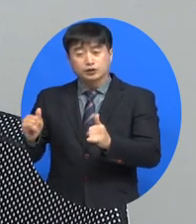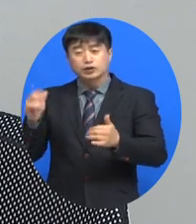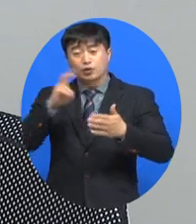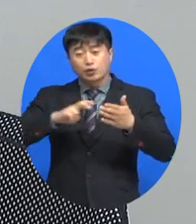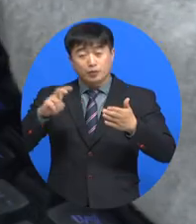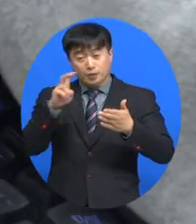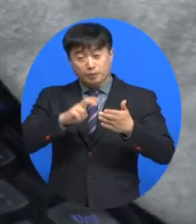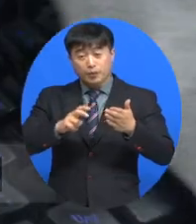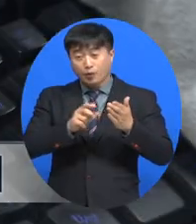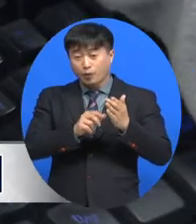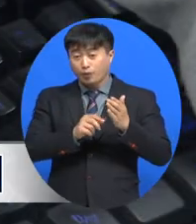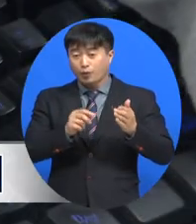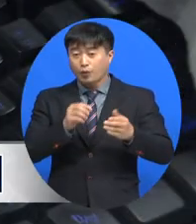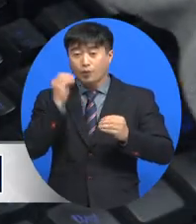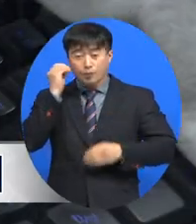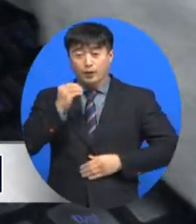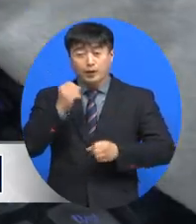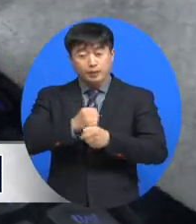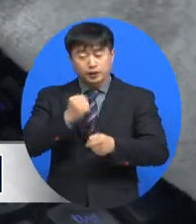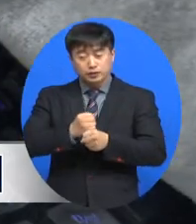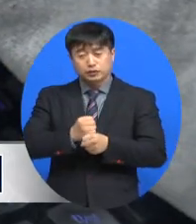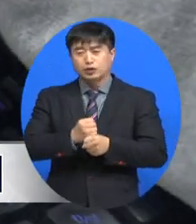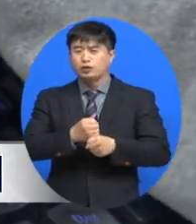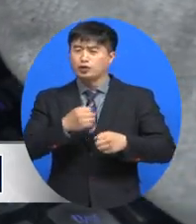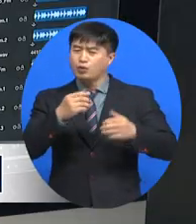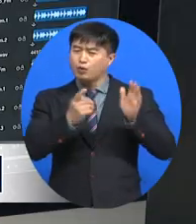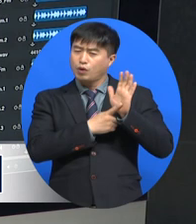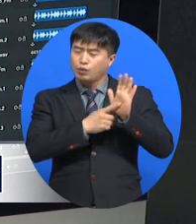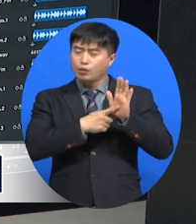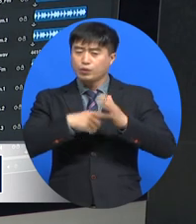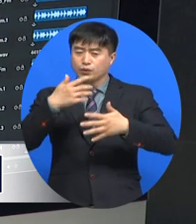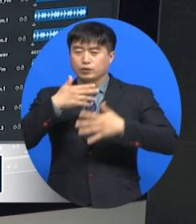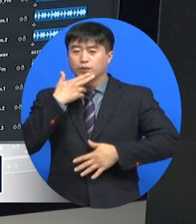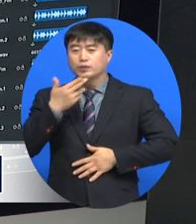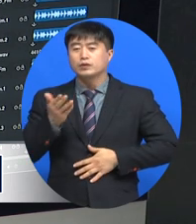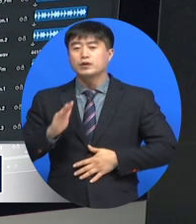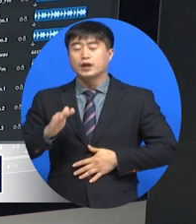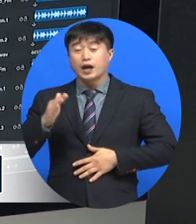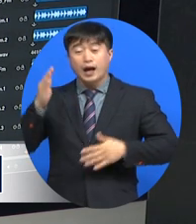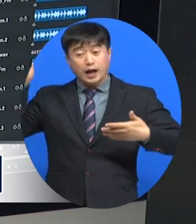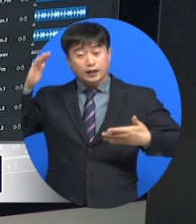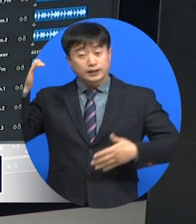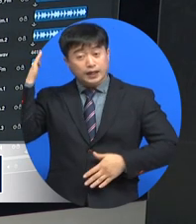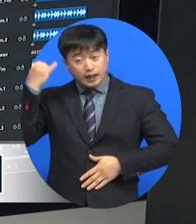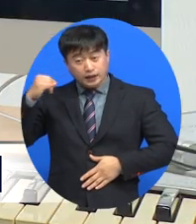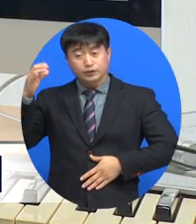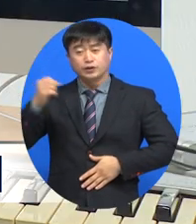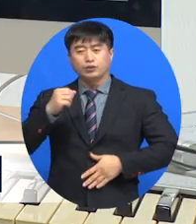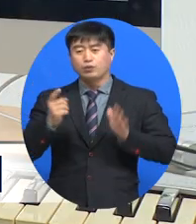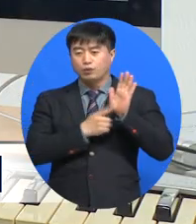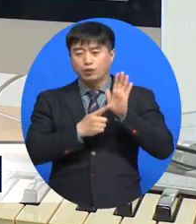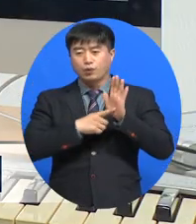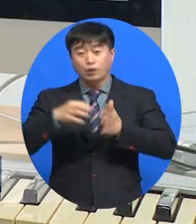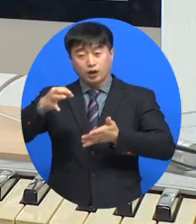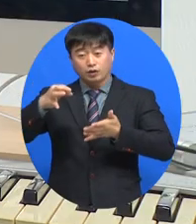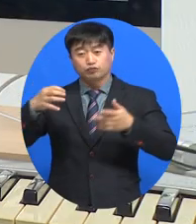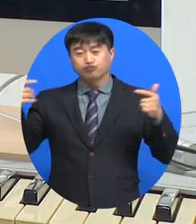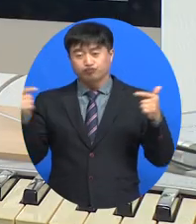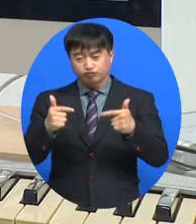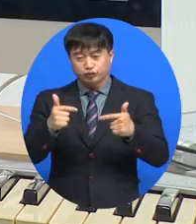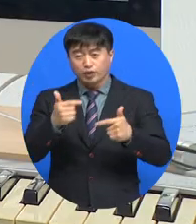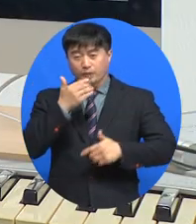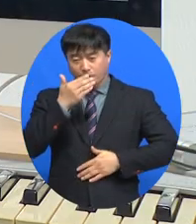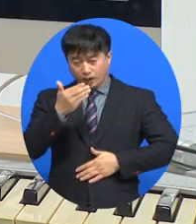한 중소기업 배경음악 분야는 홍보 영상이 없었는데 학생들의 독특한 아이디어로 홍보도 하고 비용도 아낄 수